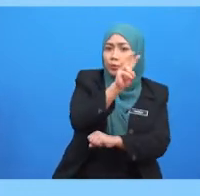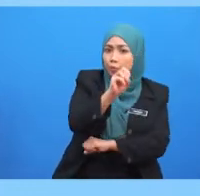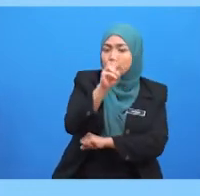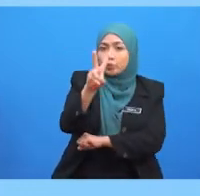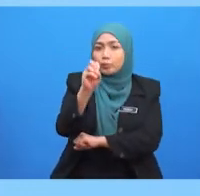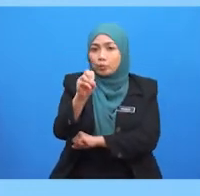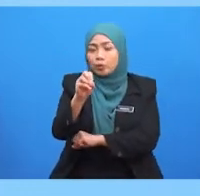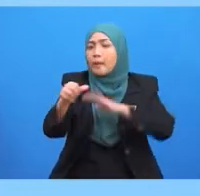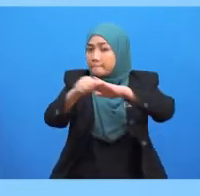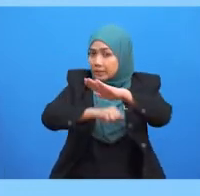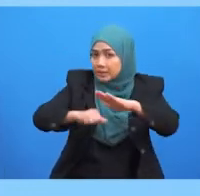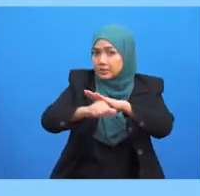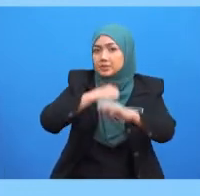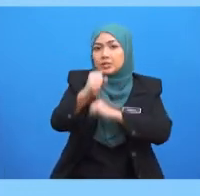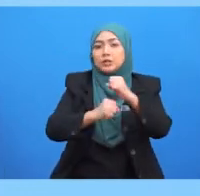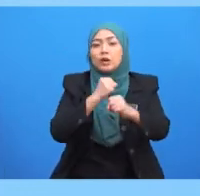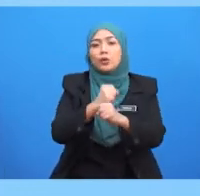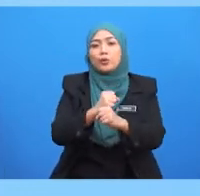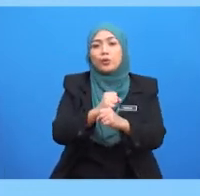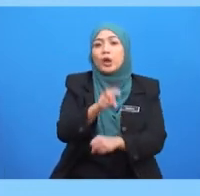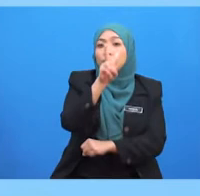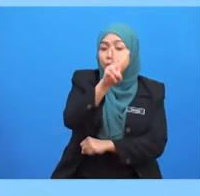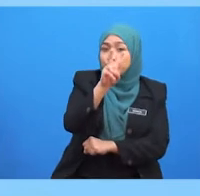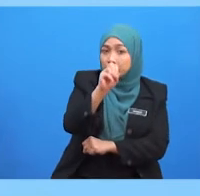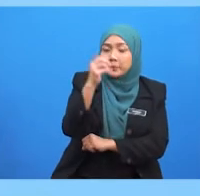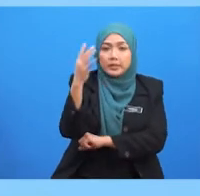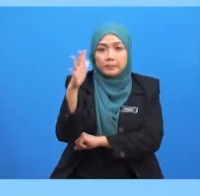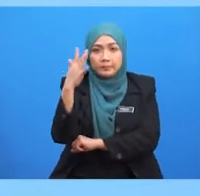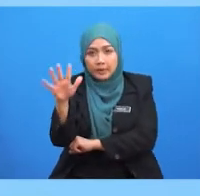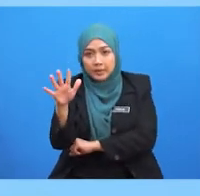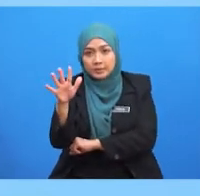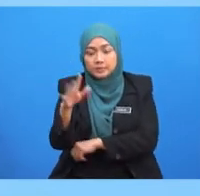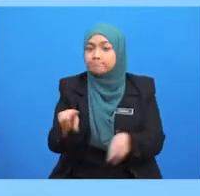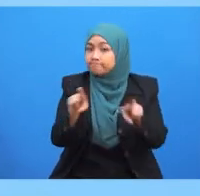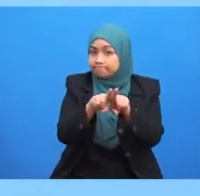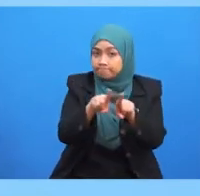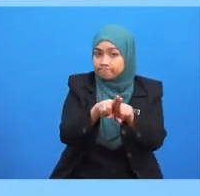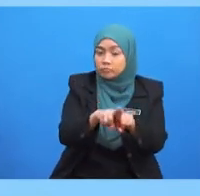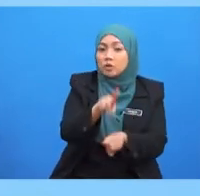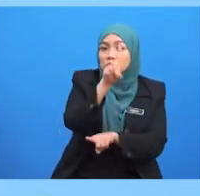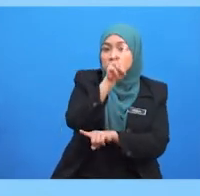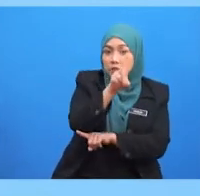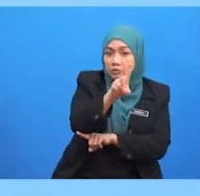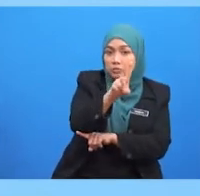2020 berasaskan tahun Hai 2015 Jena